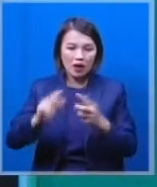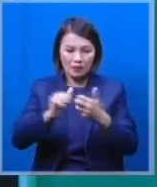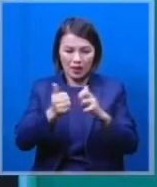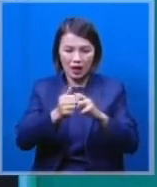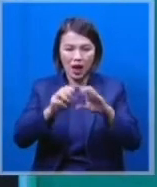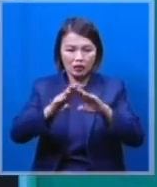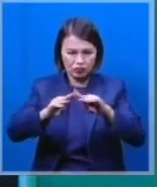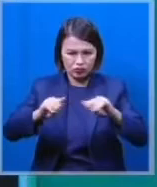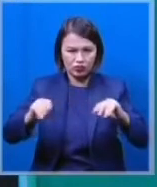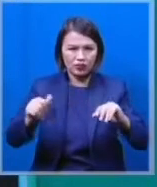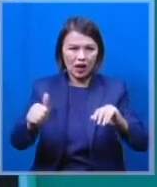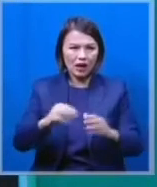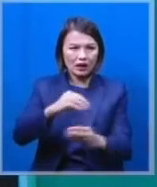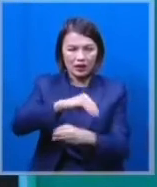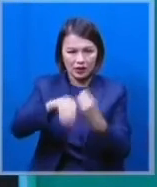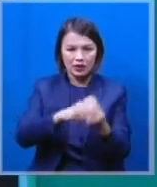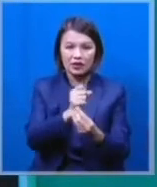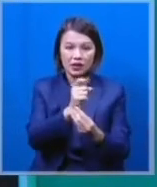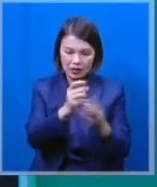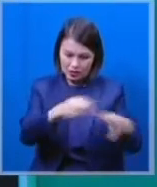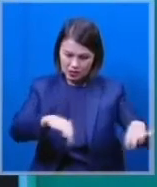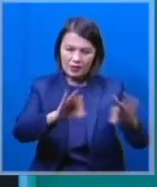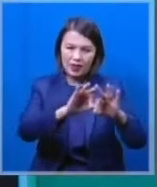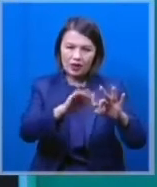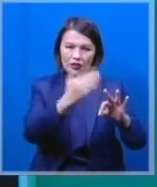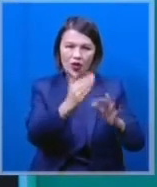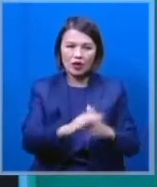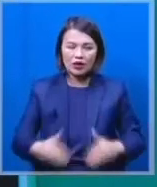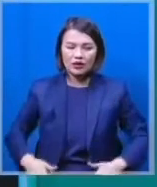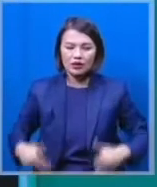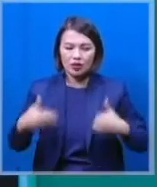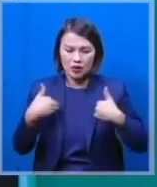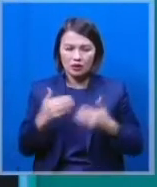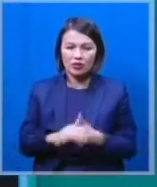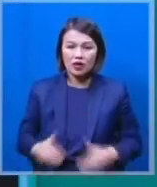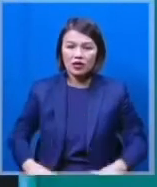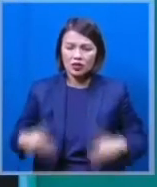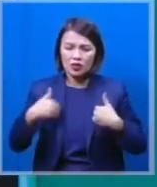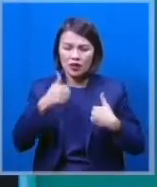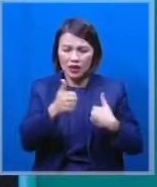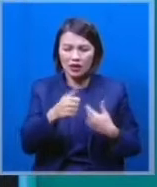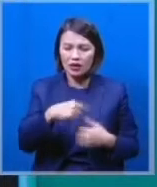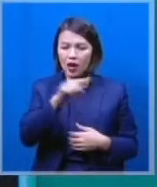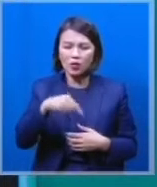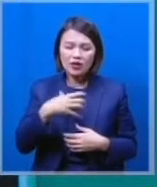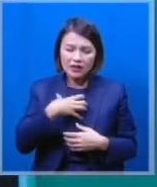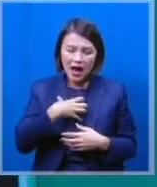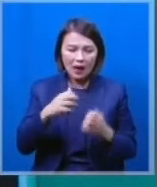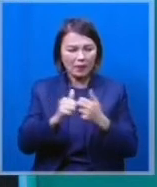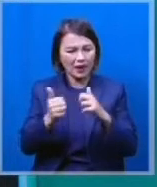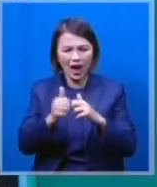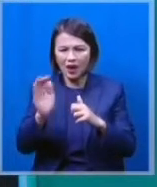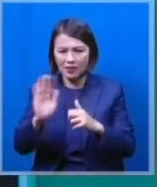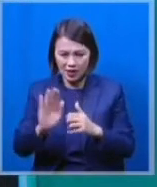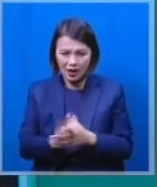น้อยลงได้นะคะ เศรษฐกิจนำใช่ไหมครับ ใช่แล้วค่ะคือความเป็นอยู่อยู่ดีกินดีใครๆก็อยากได ้ แล้วก็ไม่อยากทำให้เกิดปัญหานะคะในข